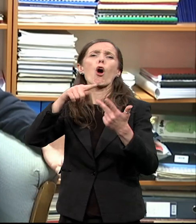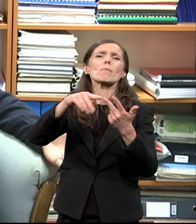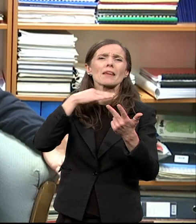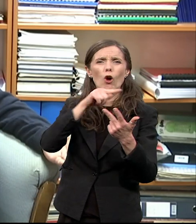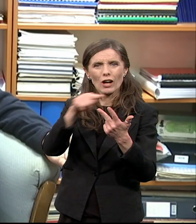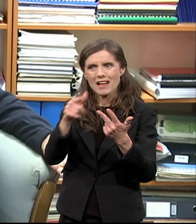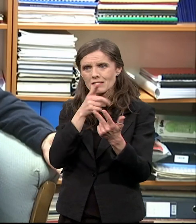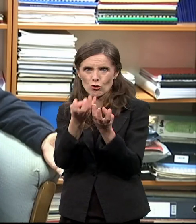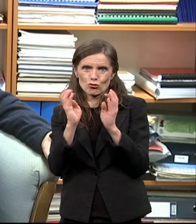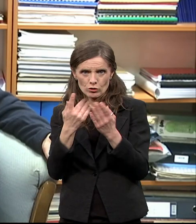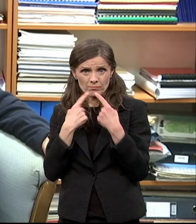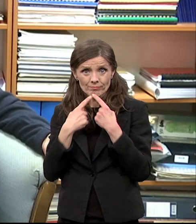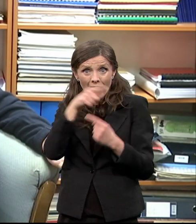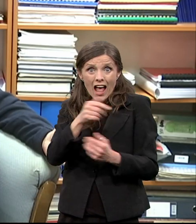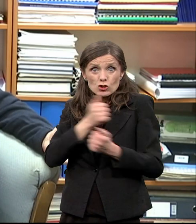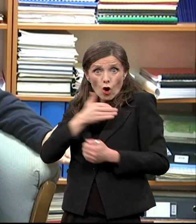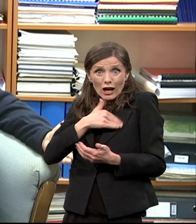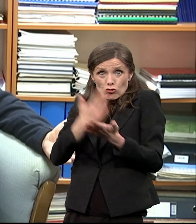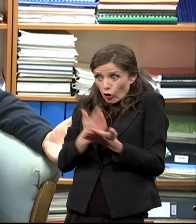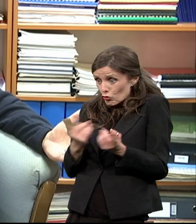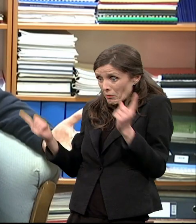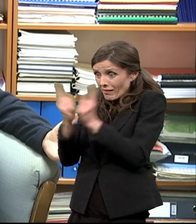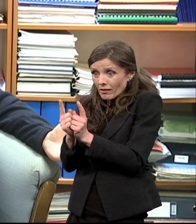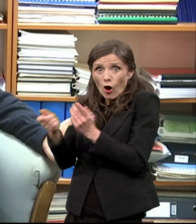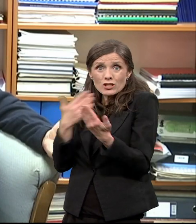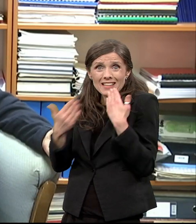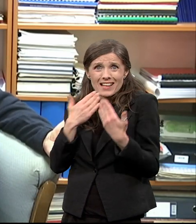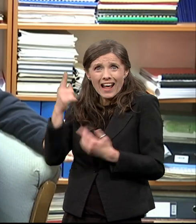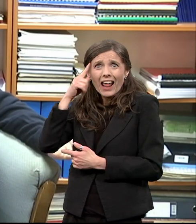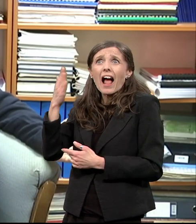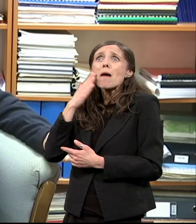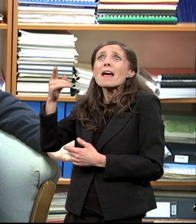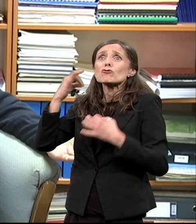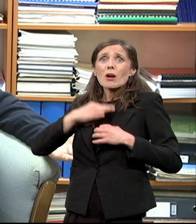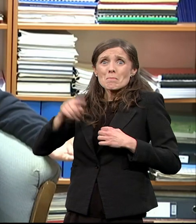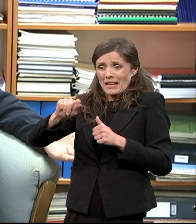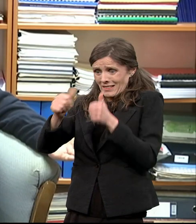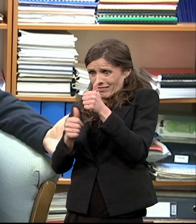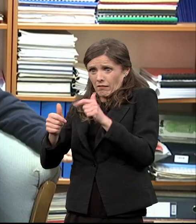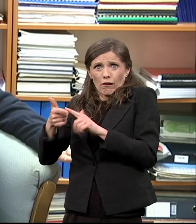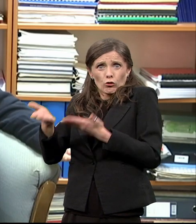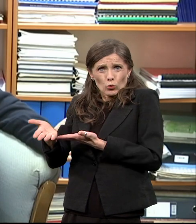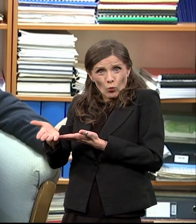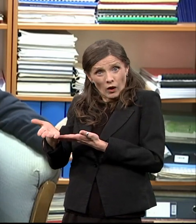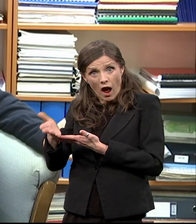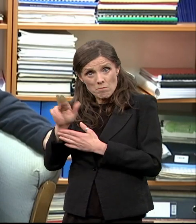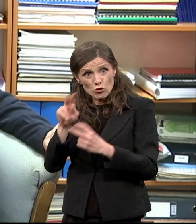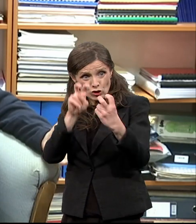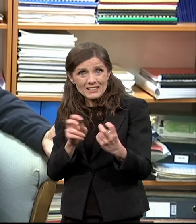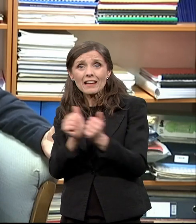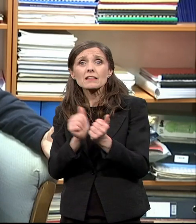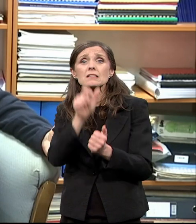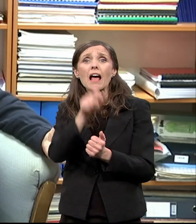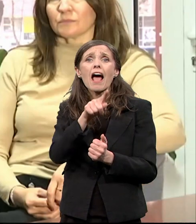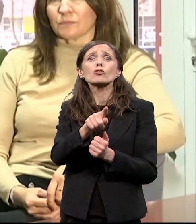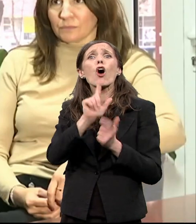prisutan na tom zvaničnom sastanku. Zamislite to da drugi čovjek američke administracije sedi sa ratnim zločincem.